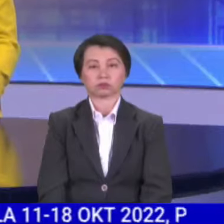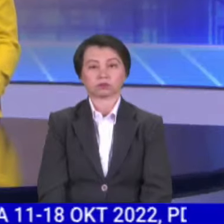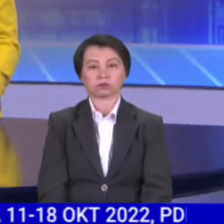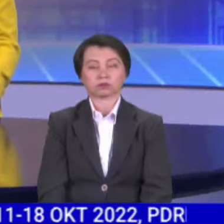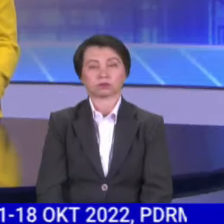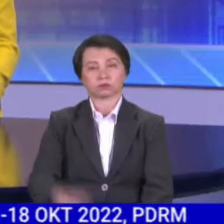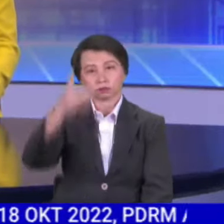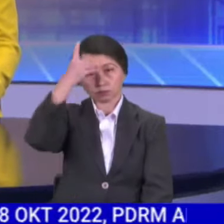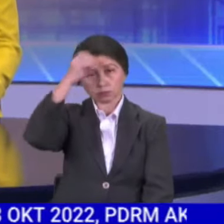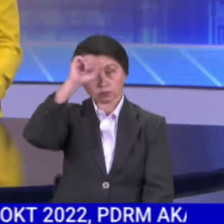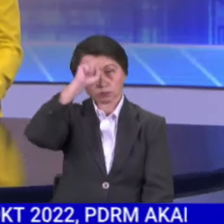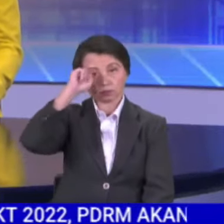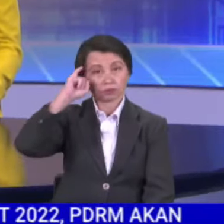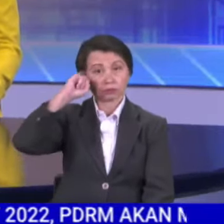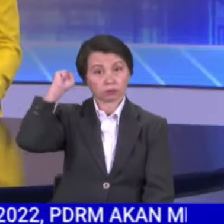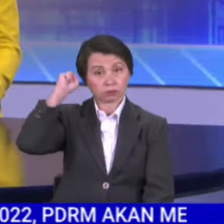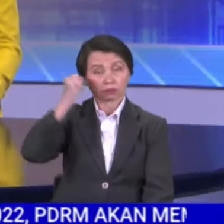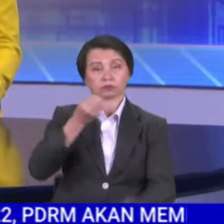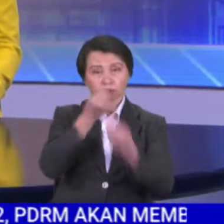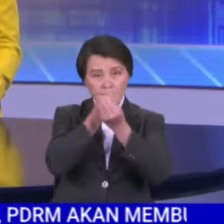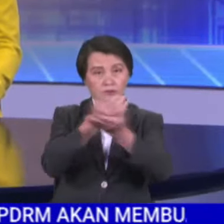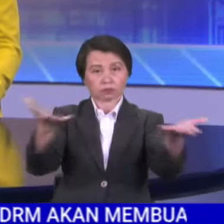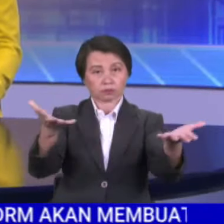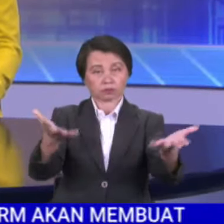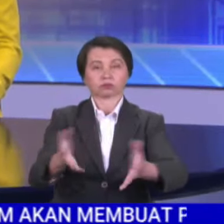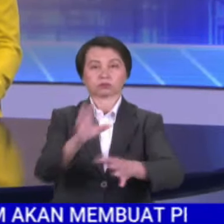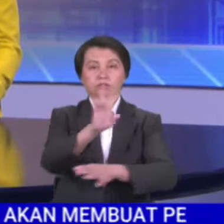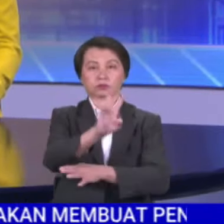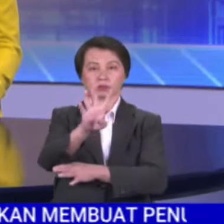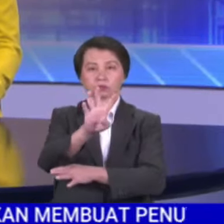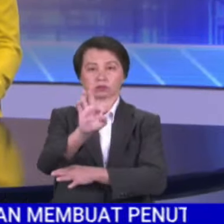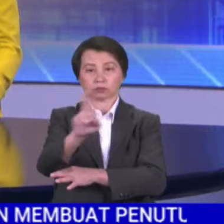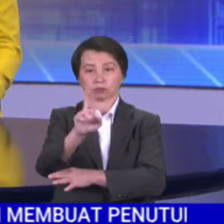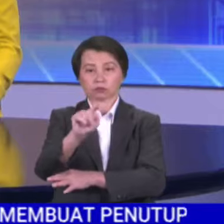Sementara itu, Datuk Seri Ismail Sabri turut mengumumkan seramai